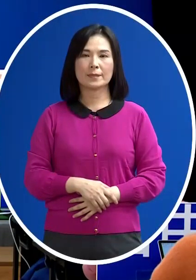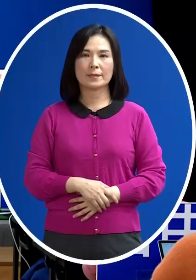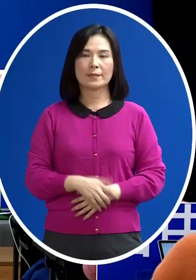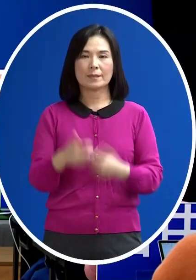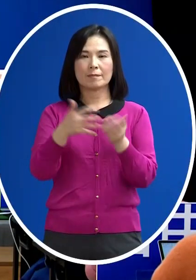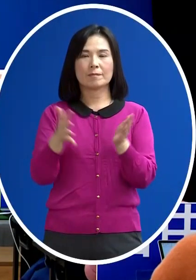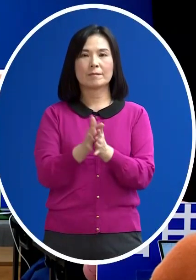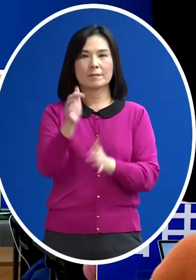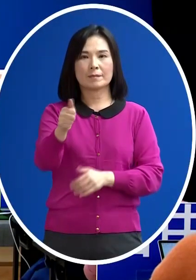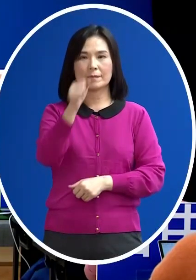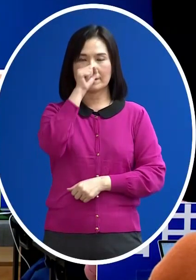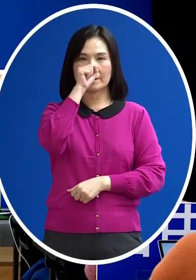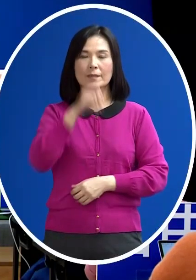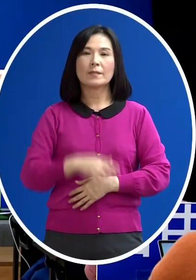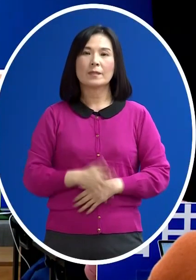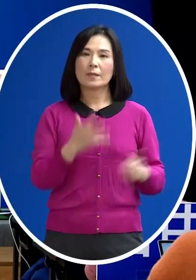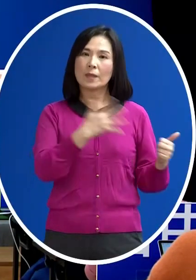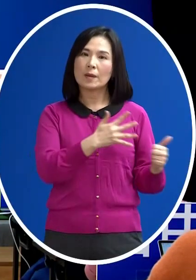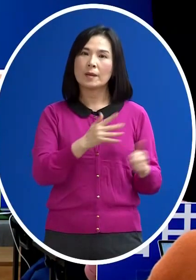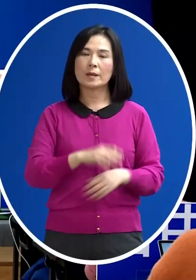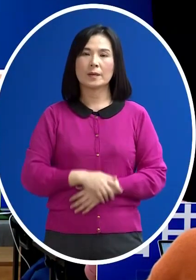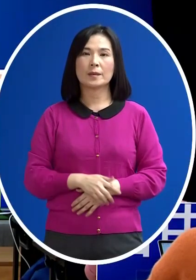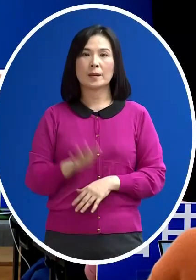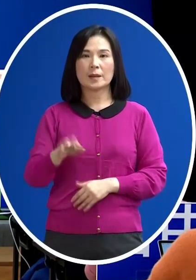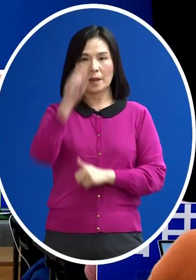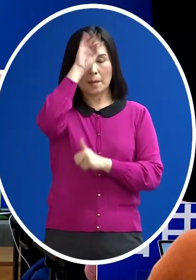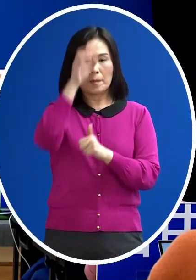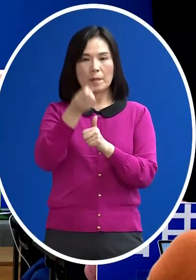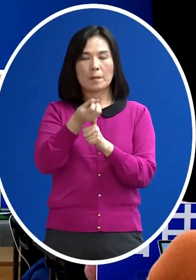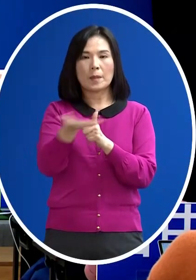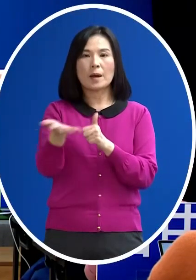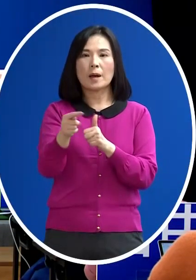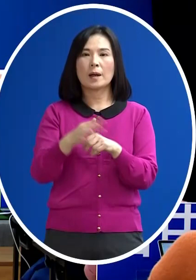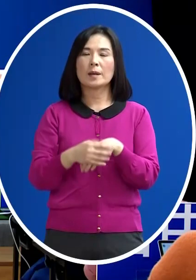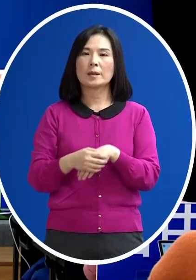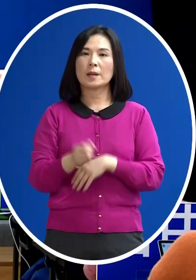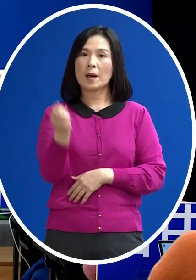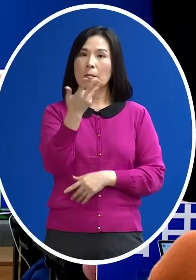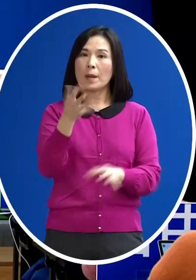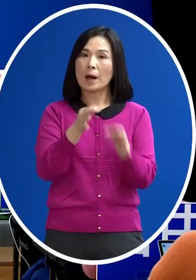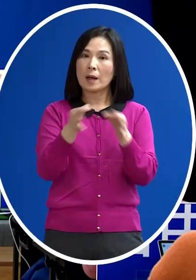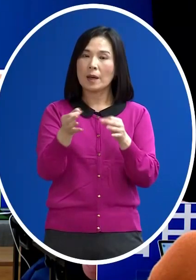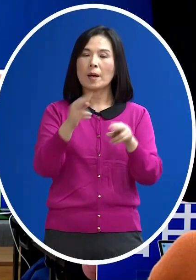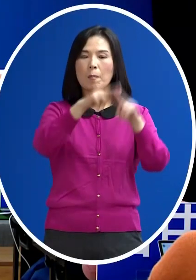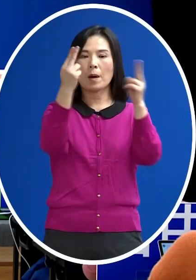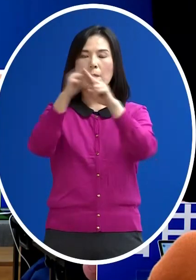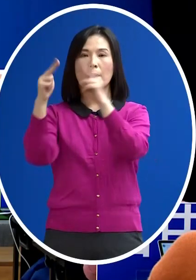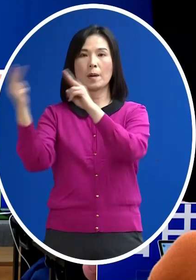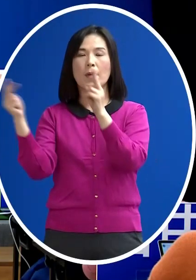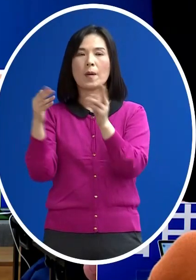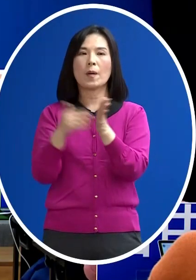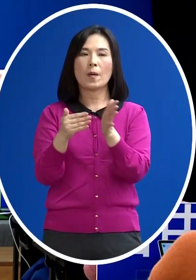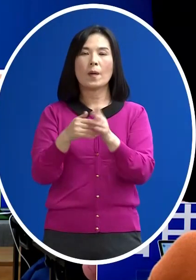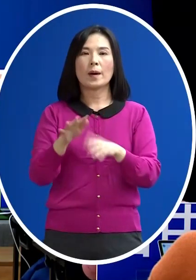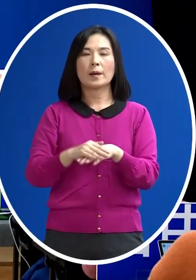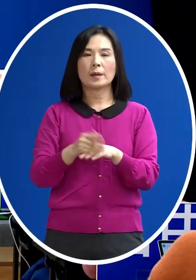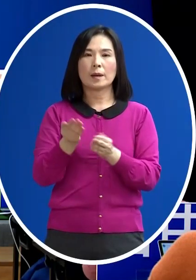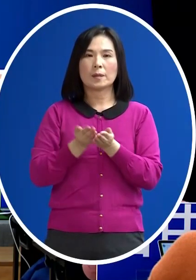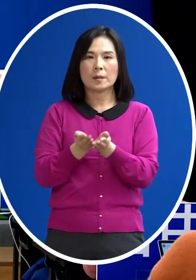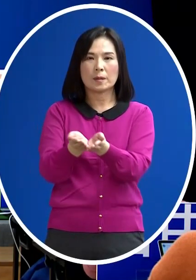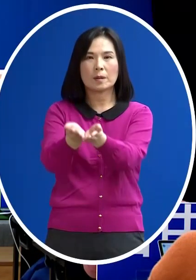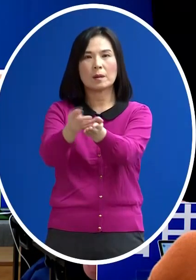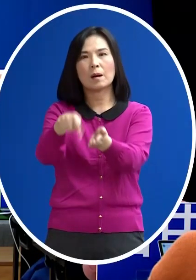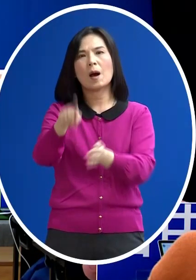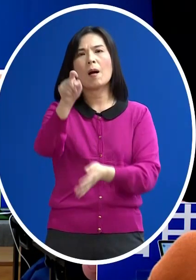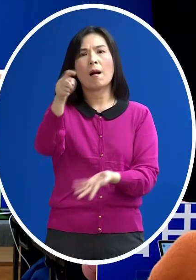部长你好，想请教说，因为像现在受疫情影响啊，其实八大行业都已经开放了，但是邮轮业者却还没有办法复航。